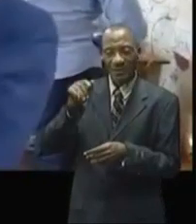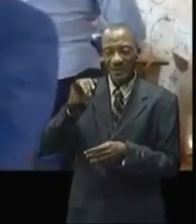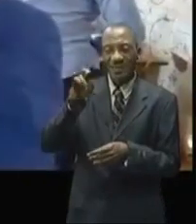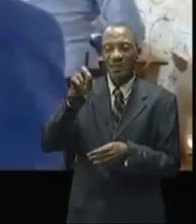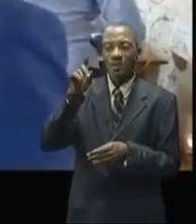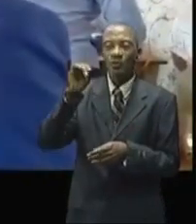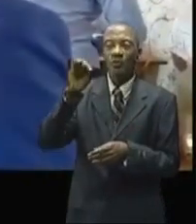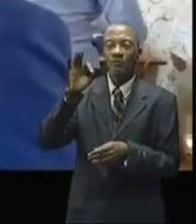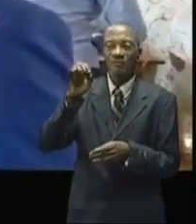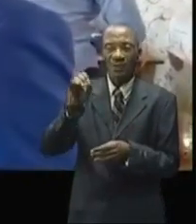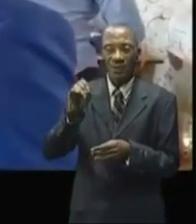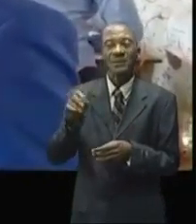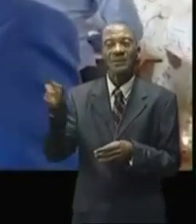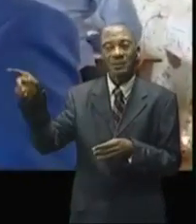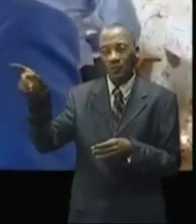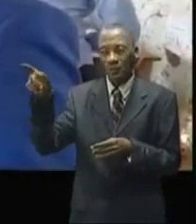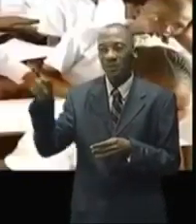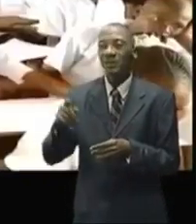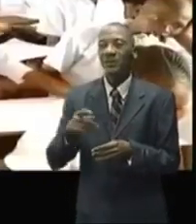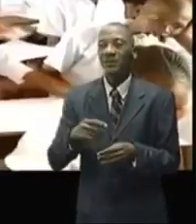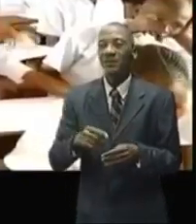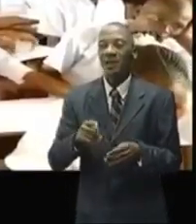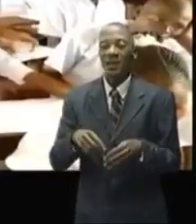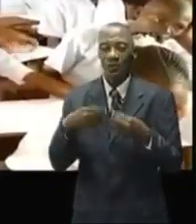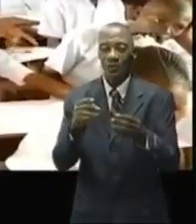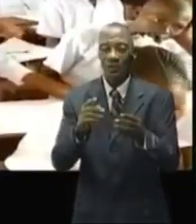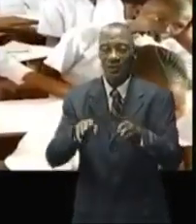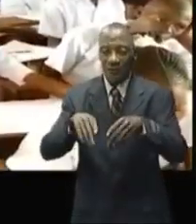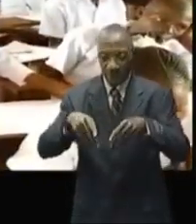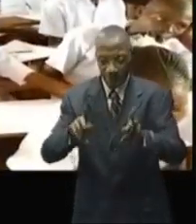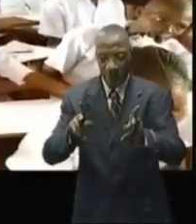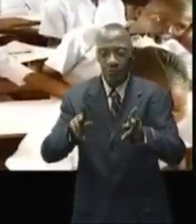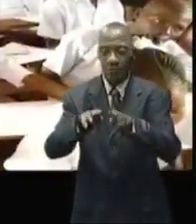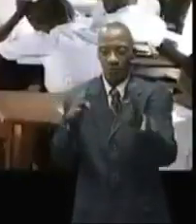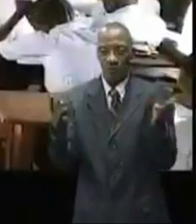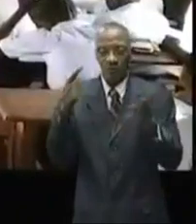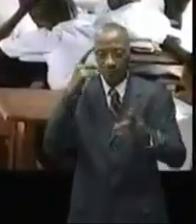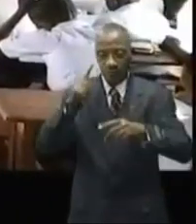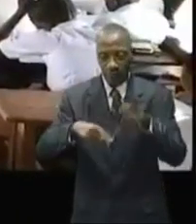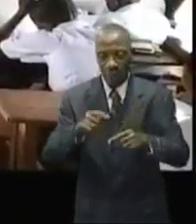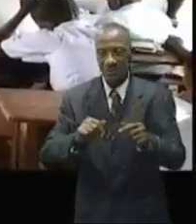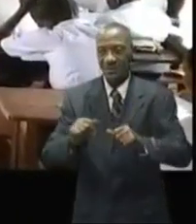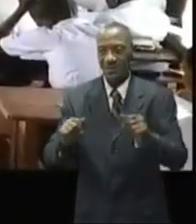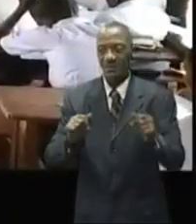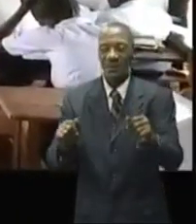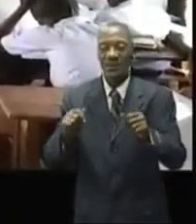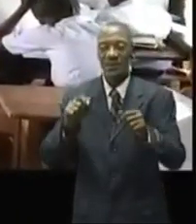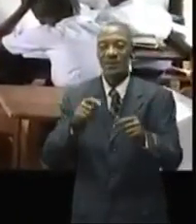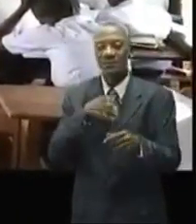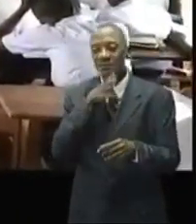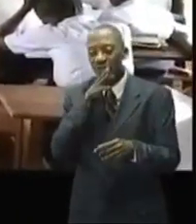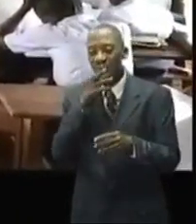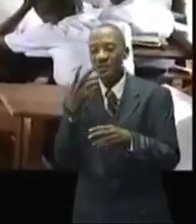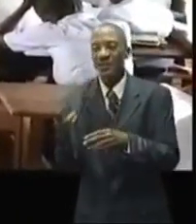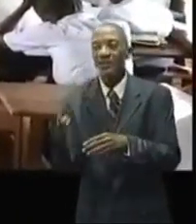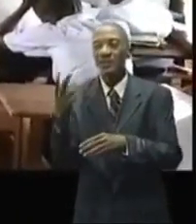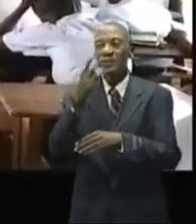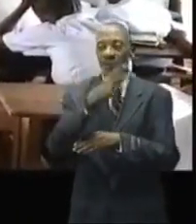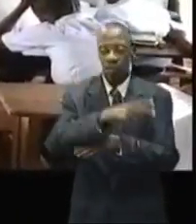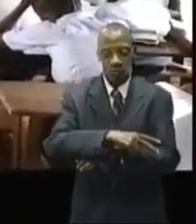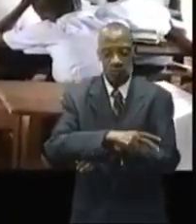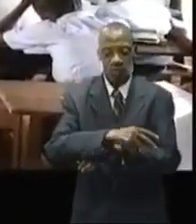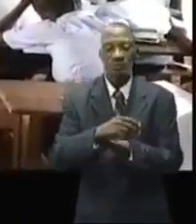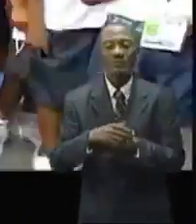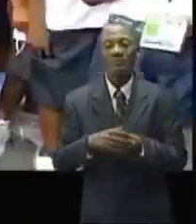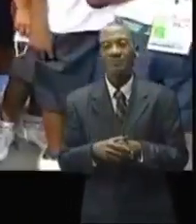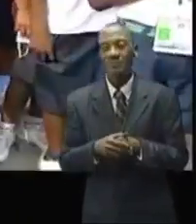de l'État Félix-Antoine Tshisekedi Tshilombo pour la paix retrouvée dans cette partie du pays. Cela après une visite guidée de quelques centres de